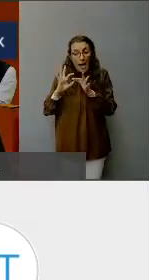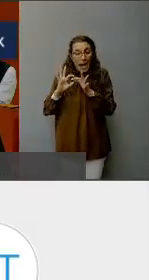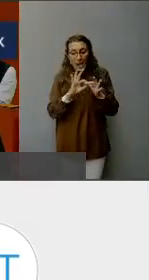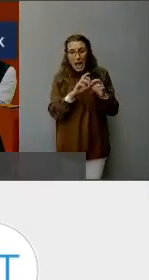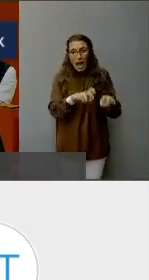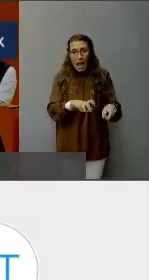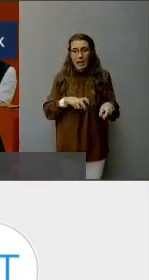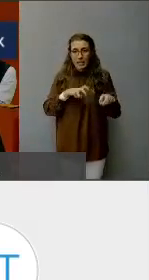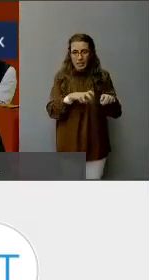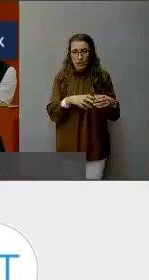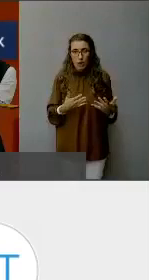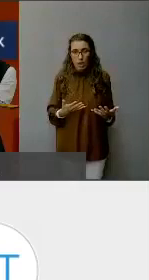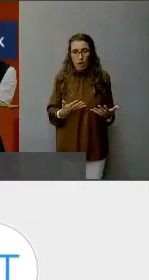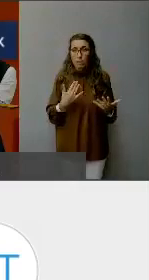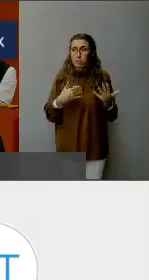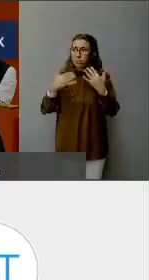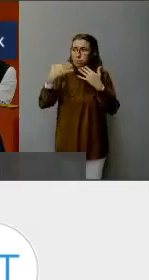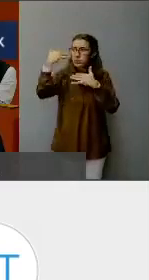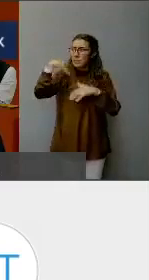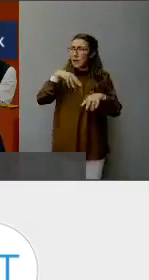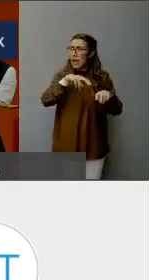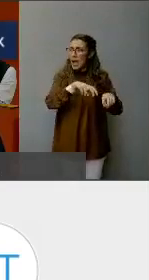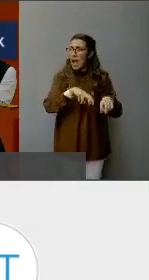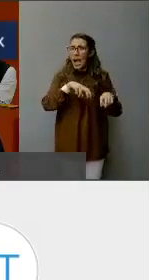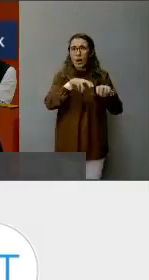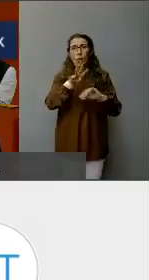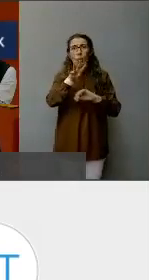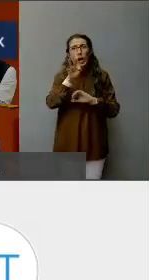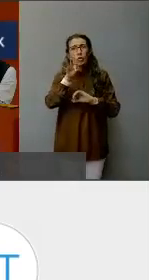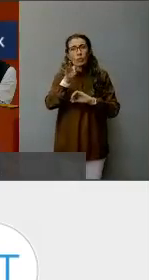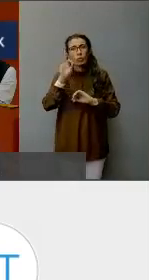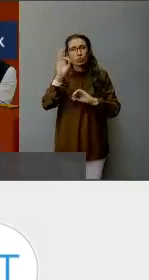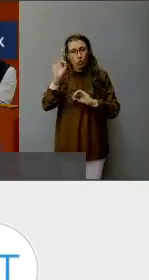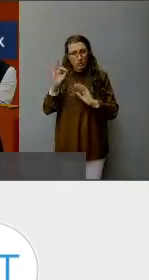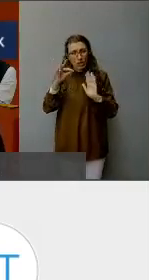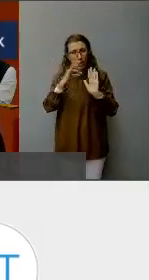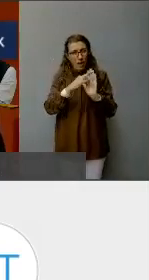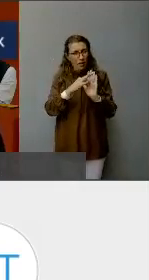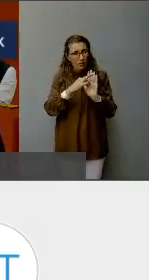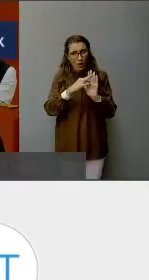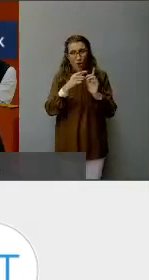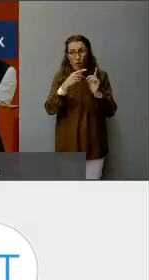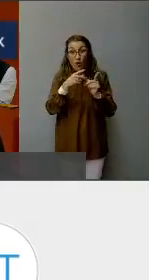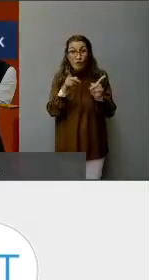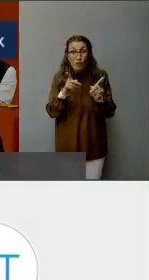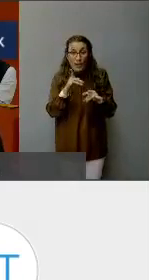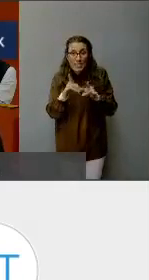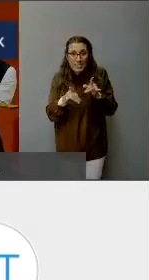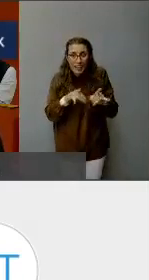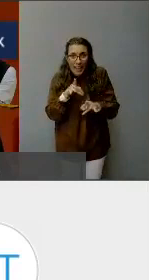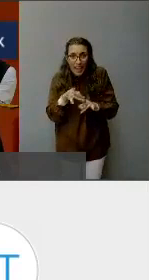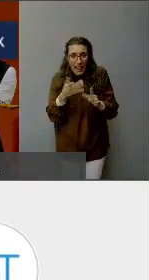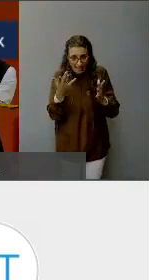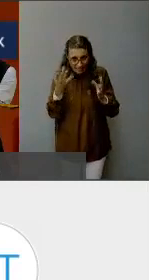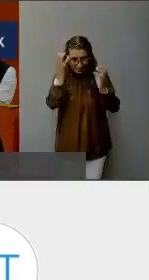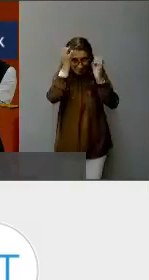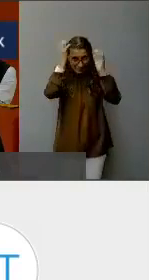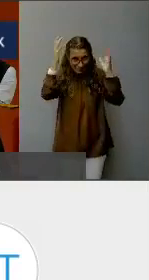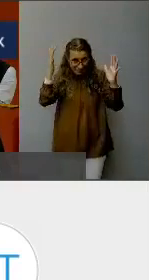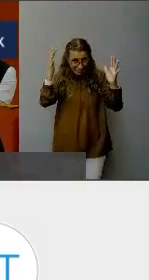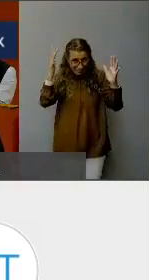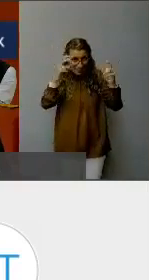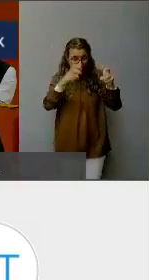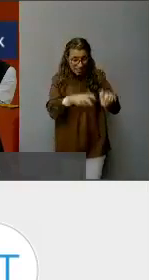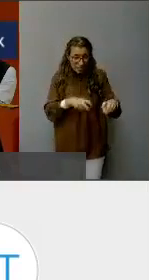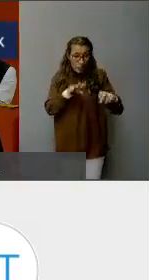quando si parlava di agricoltura del 4.0 ragazzi vanno so se siano state scherzando non so se voi immaginate l'agricoltura